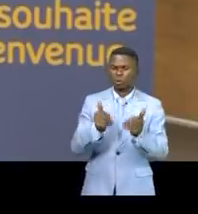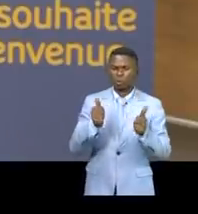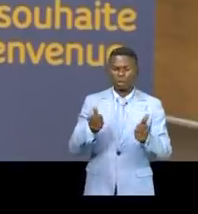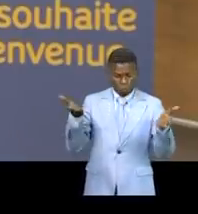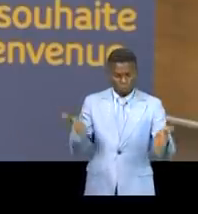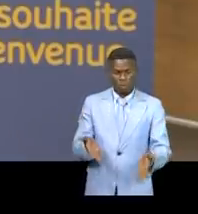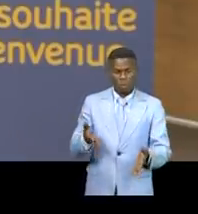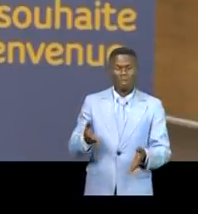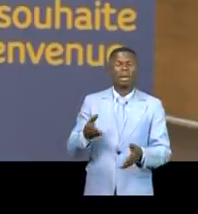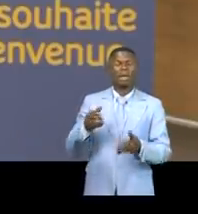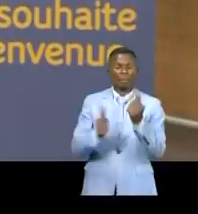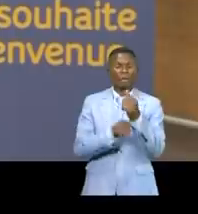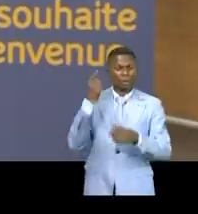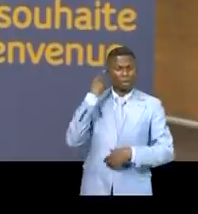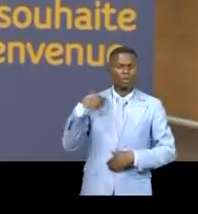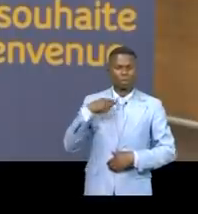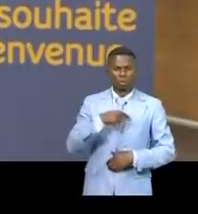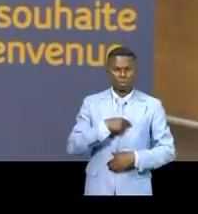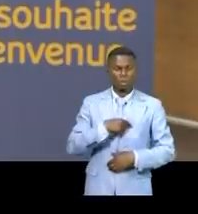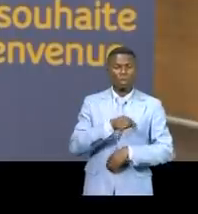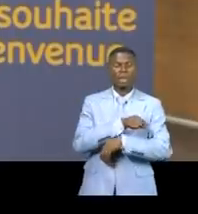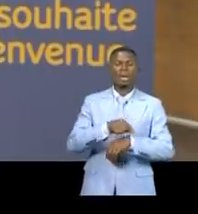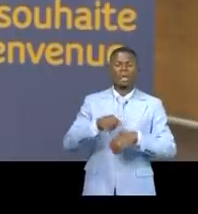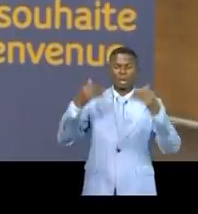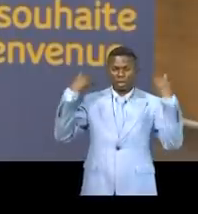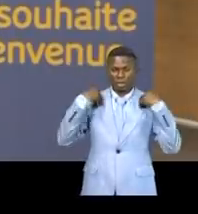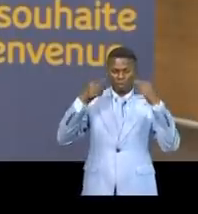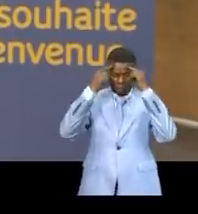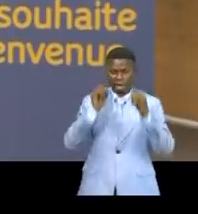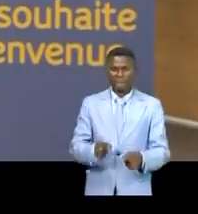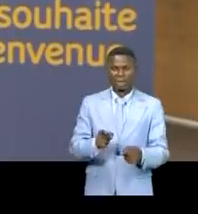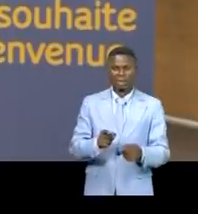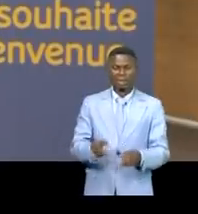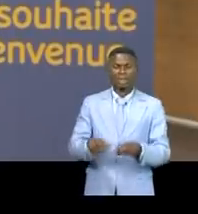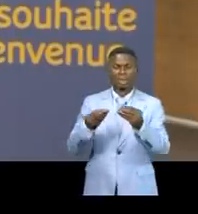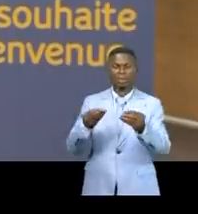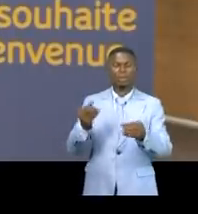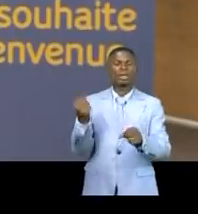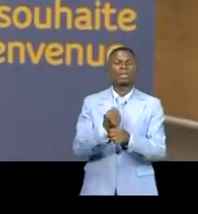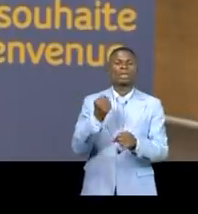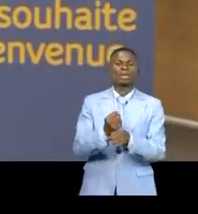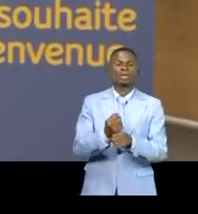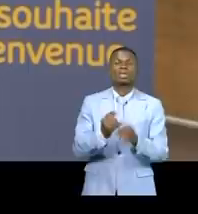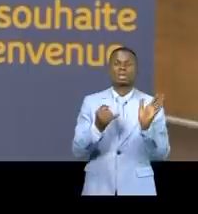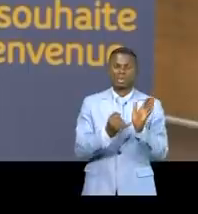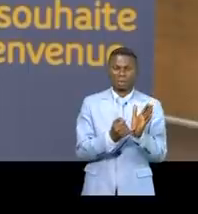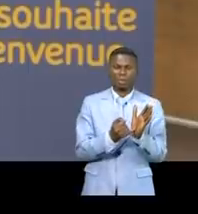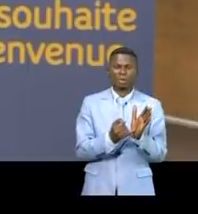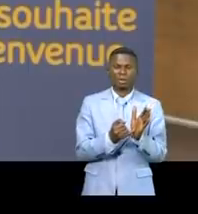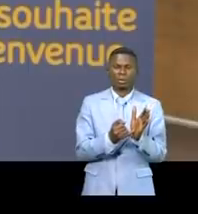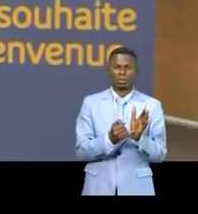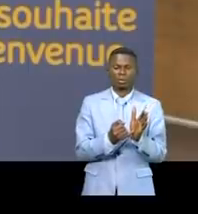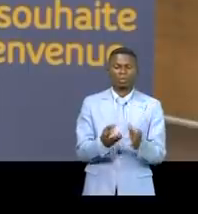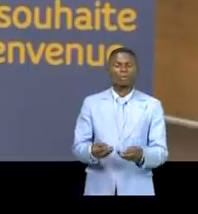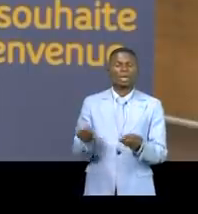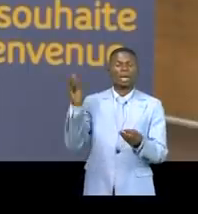pour eux et nous écoutons les plaintes, la direction a décidé de mettre en place des opérations le samedi en